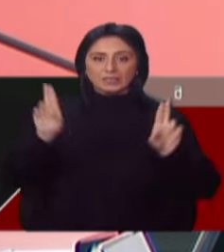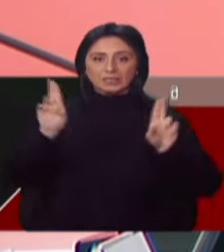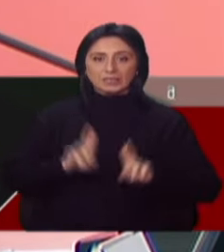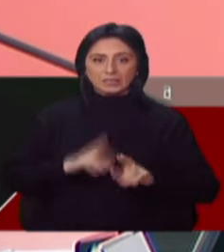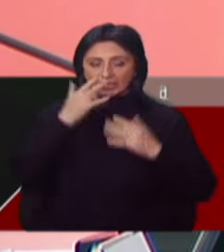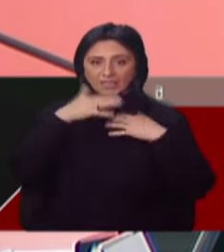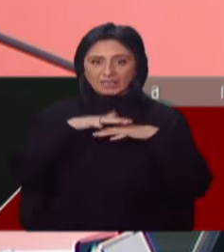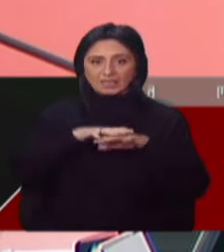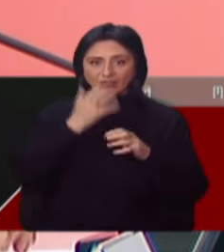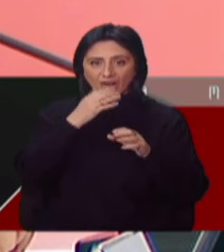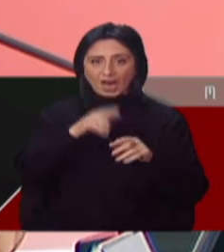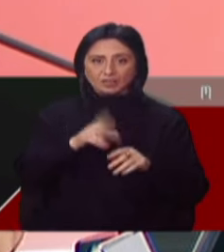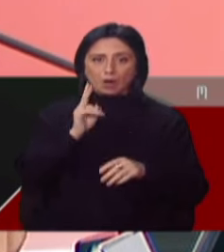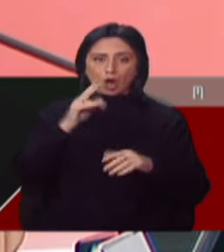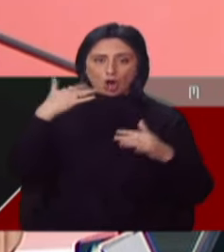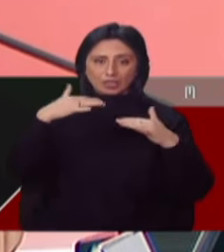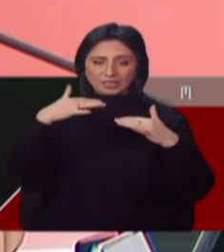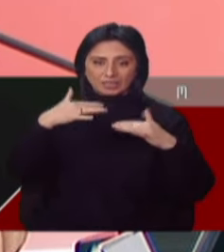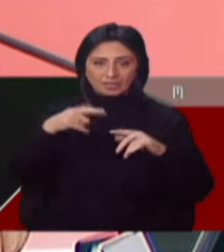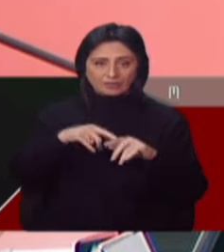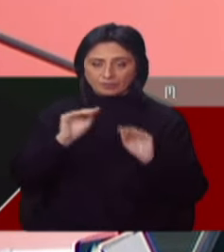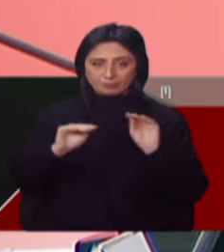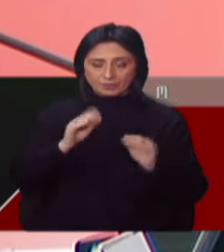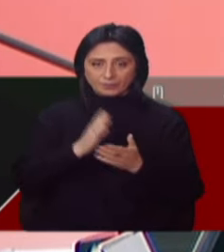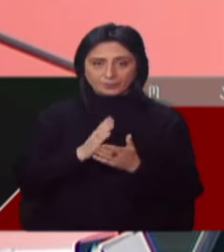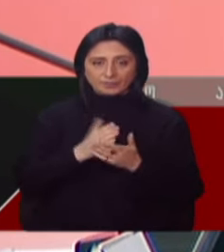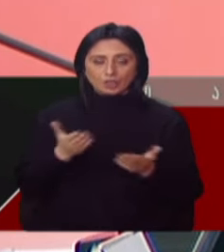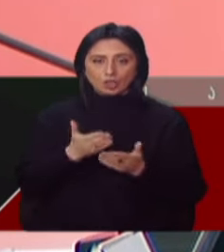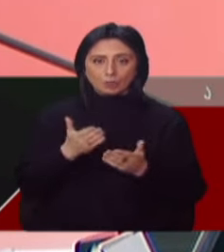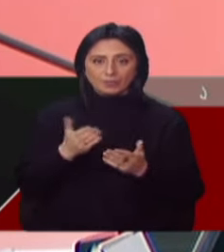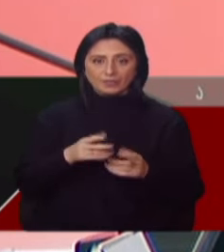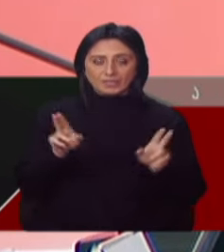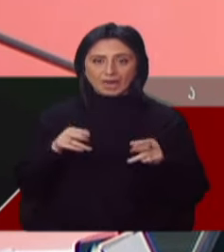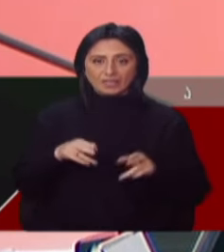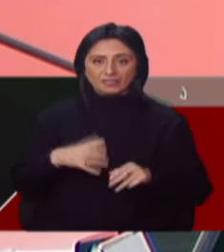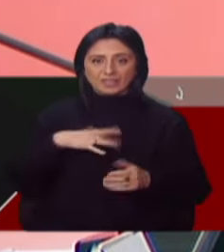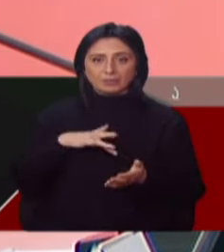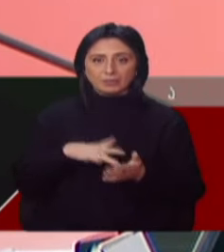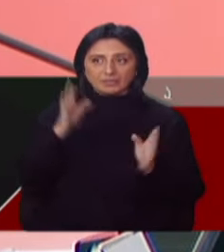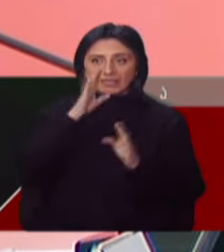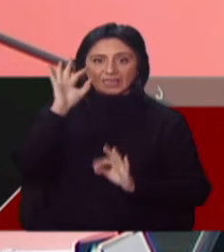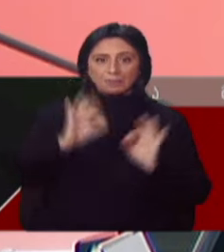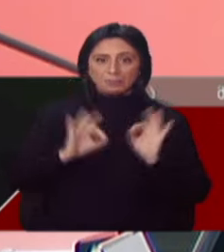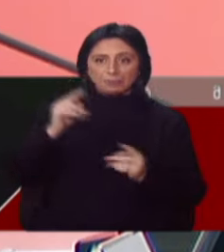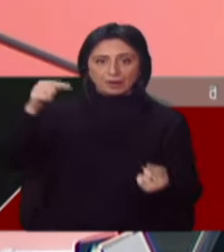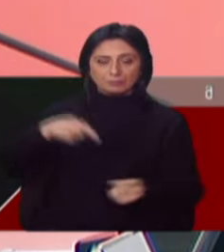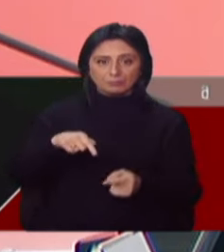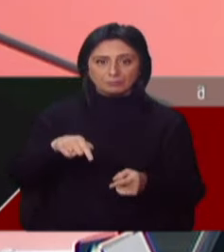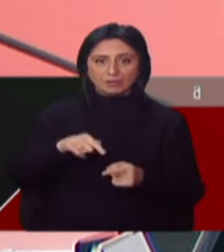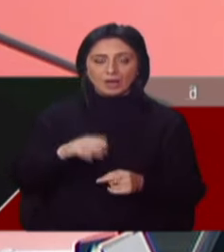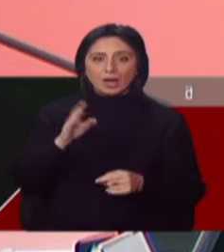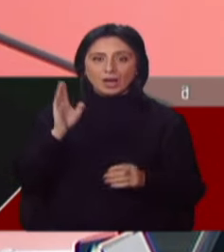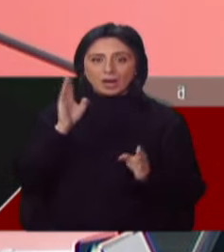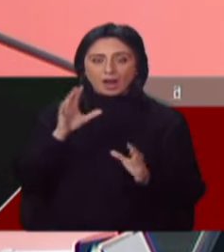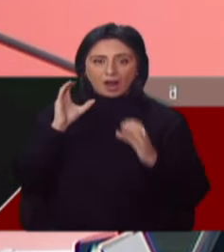სტანდარტის ინტეგრირებული გათბობის, კონდიცირებისა და ვენტილაციის სისტემები, რომელიც გათვლილია თბილისის კლიმატურ პირობებზე.